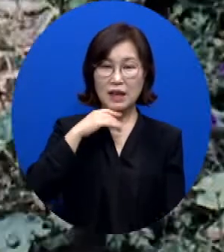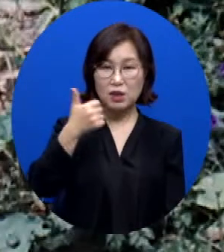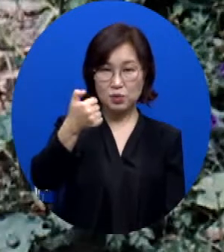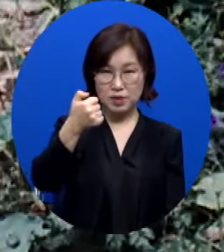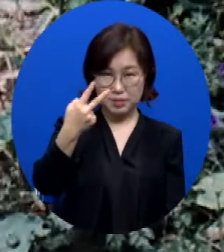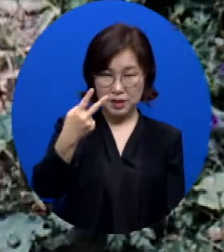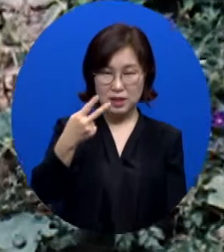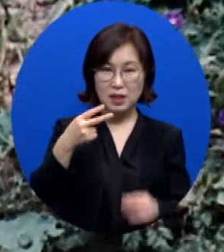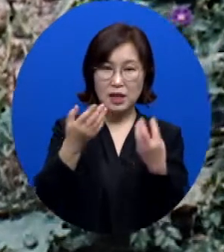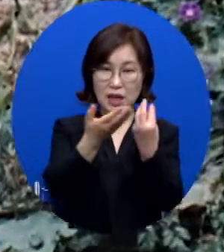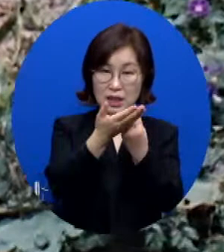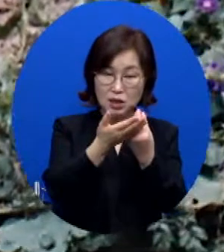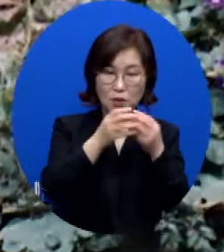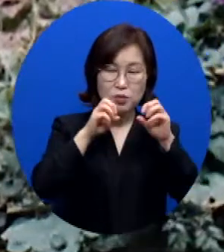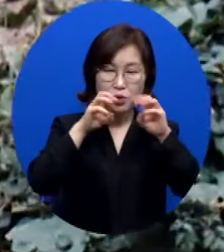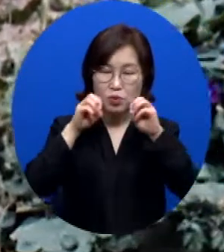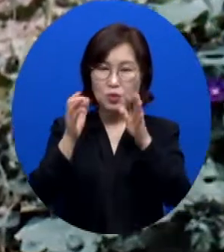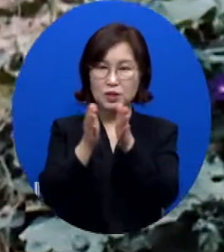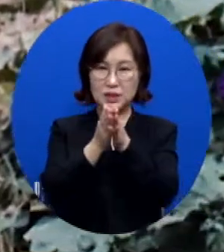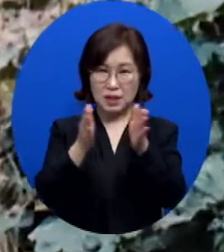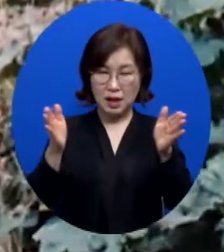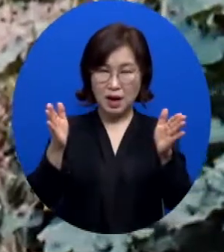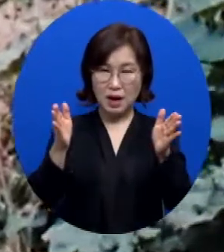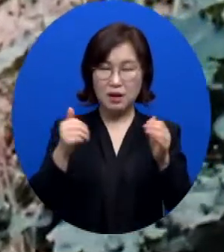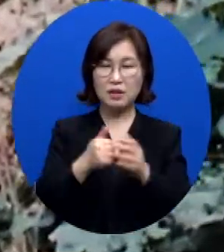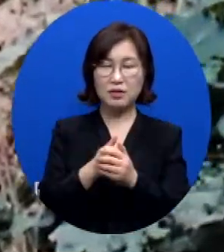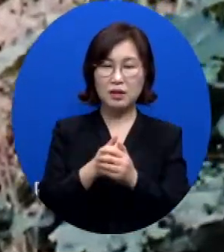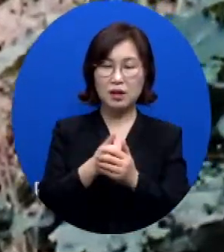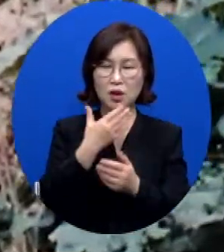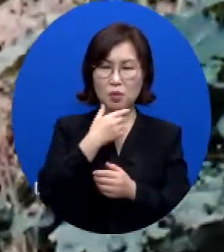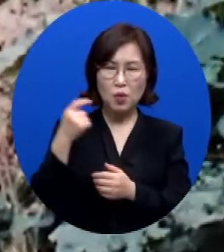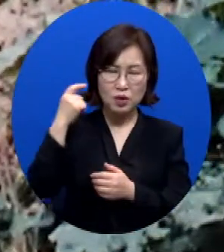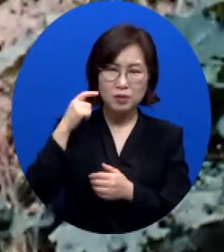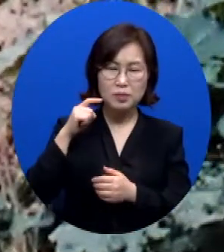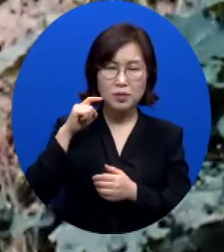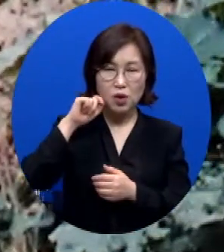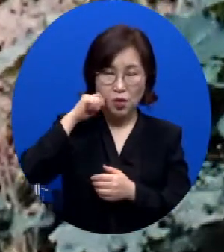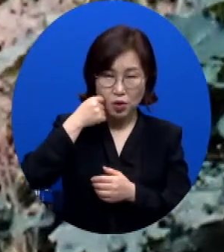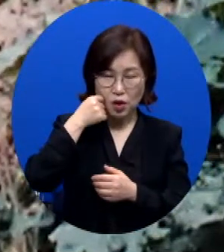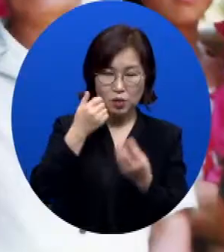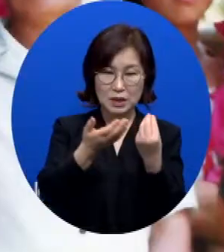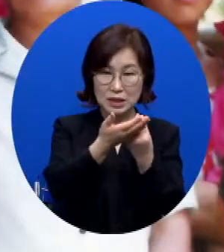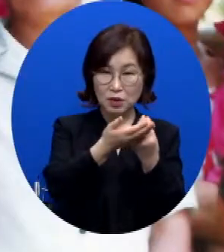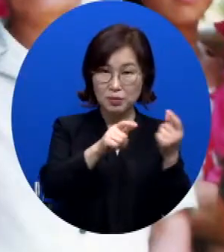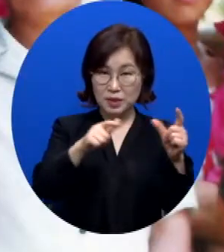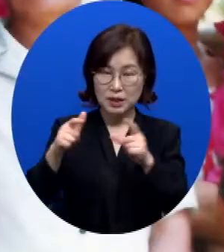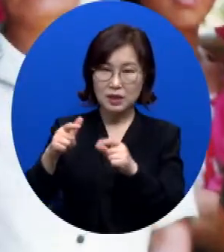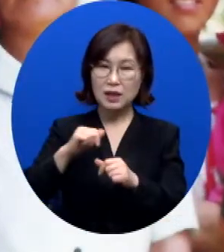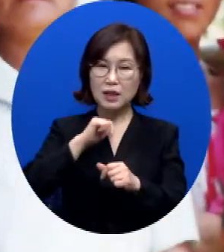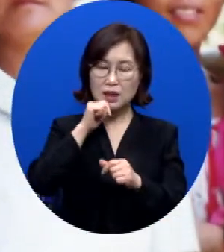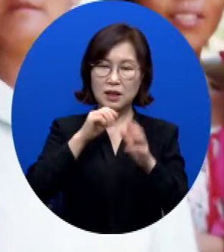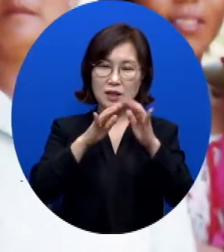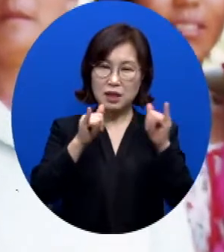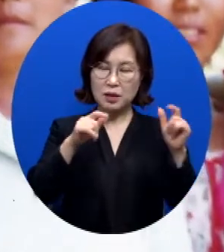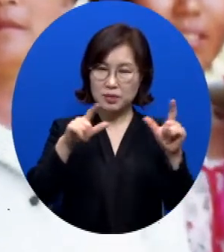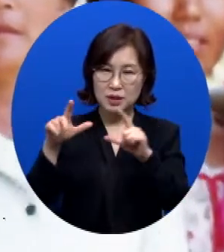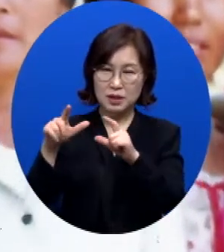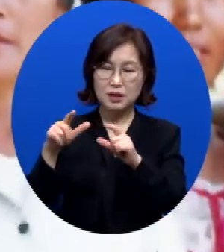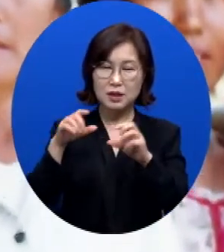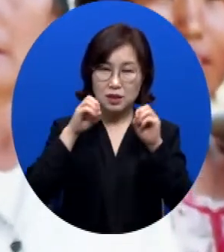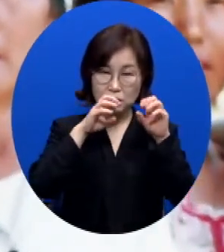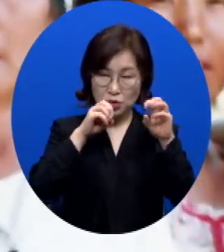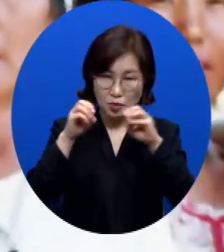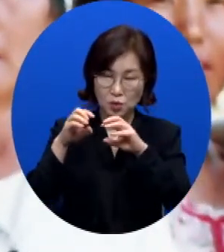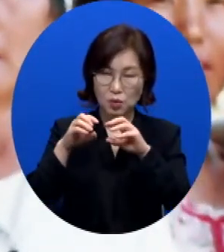선교에 나섭니다. 복음의 사각지대였던 고군산군도에서 가난한 주민들을 구제하고 복음을 전파하며